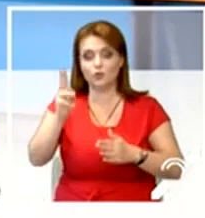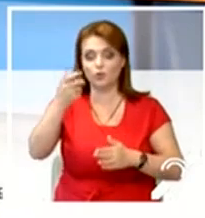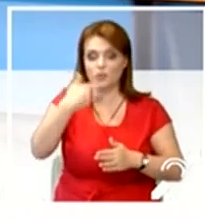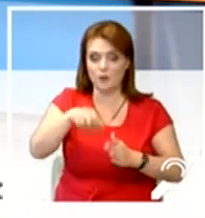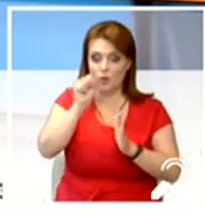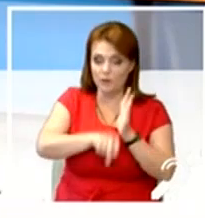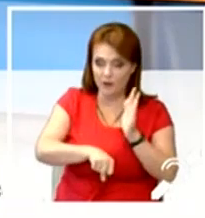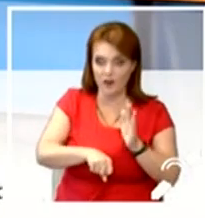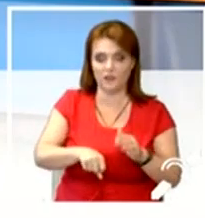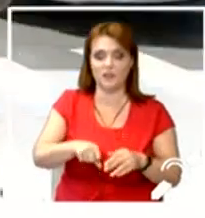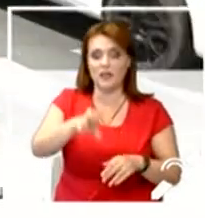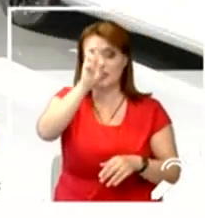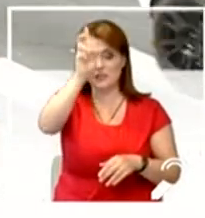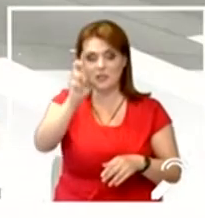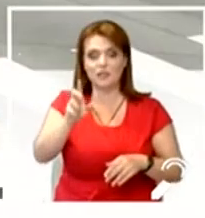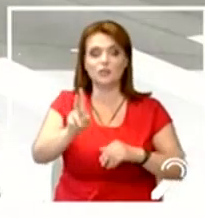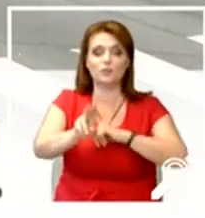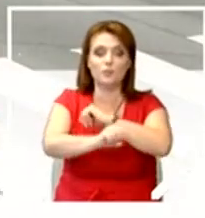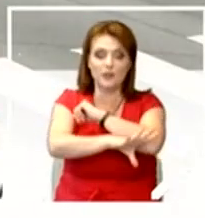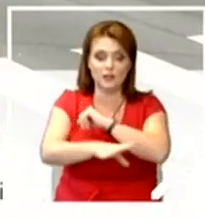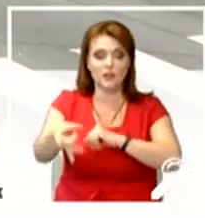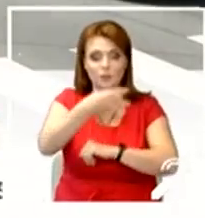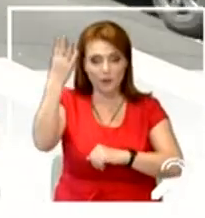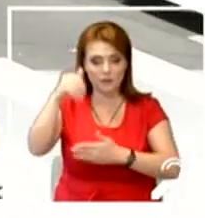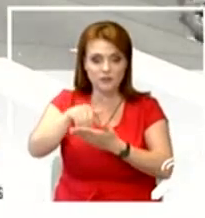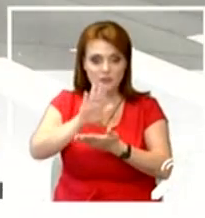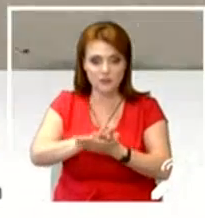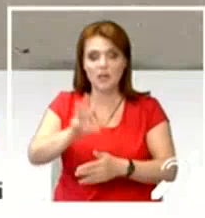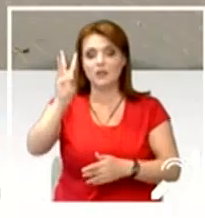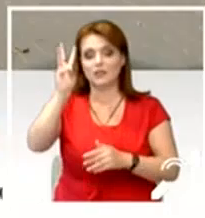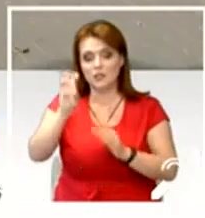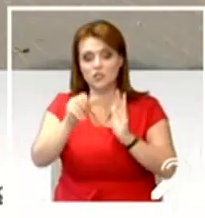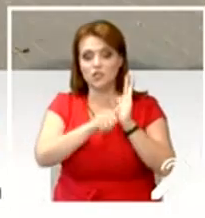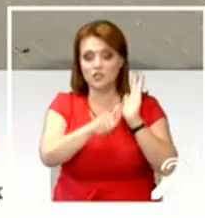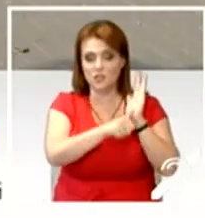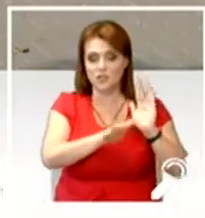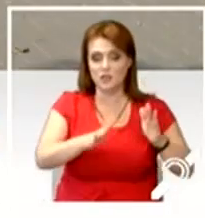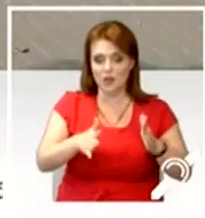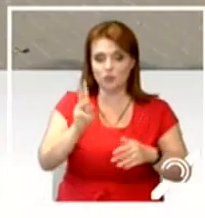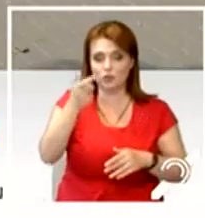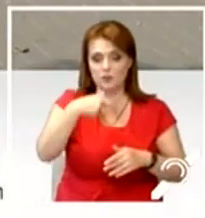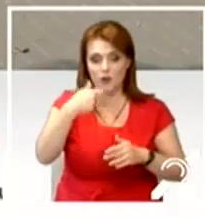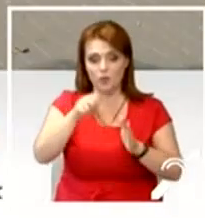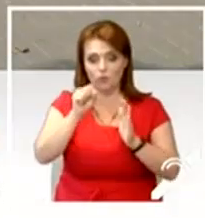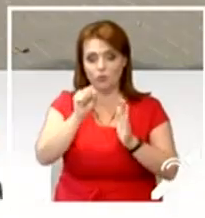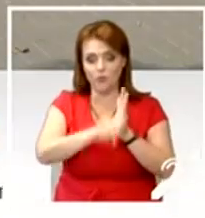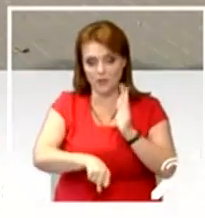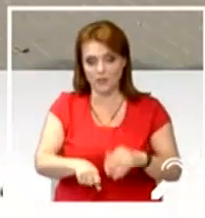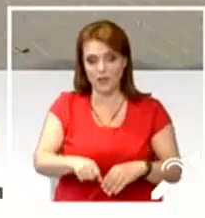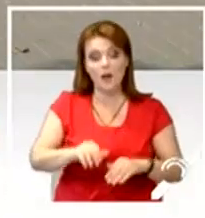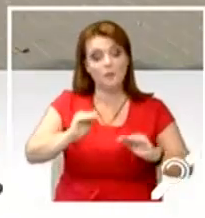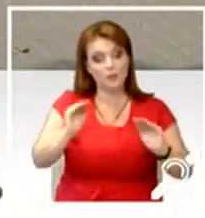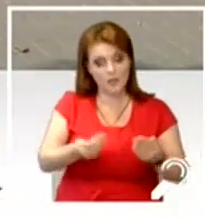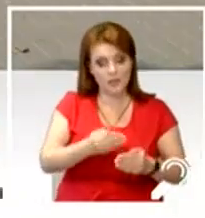anul 2022, în Republica Moldova, au fost înregistrate 366 de cazuri de suicid, mai puțin cu 100 comparativ